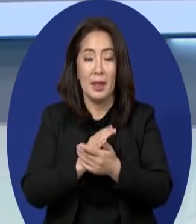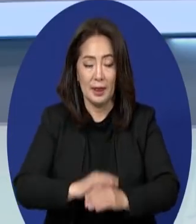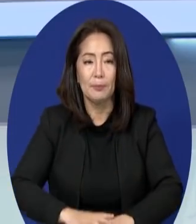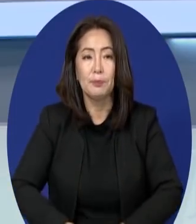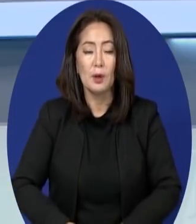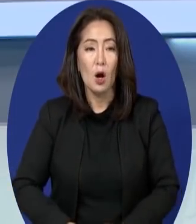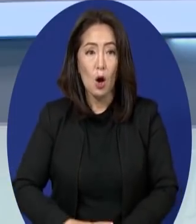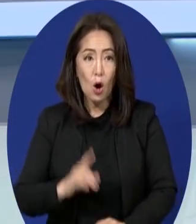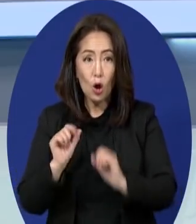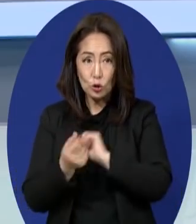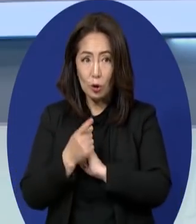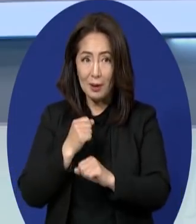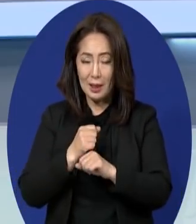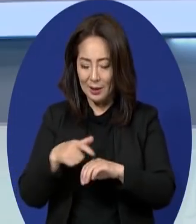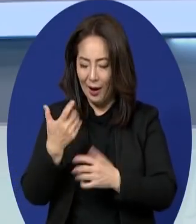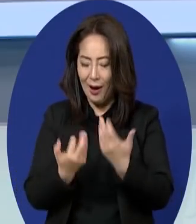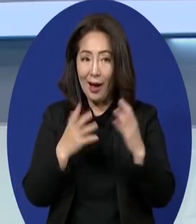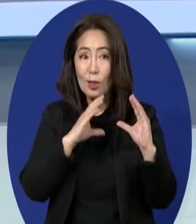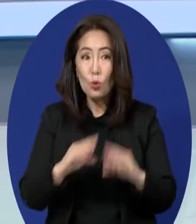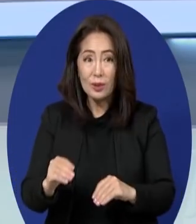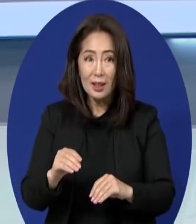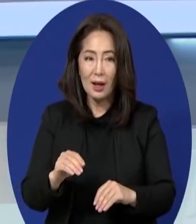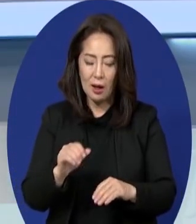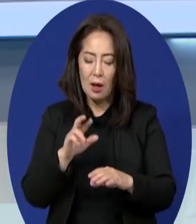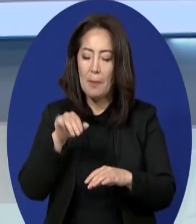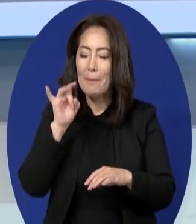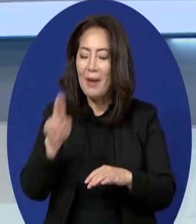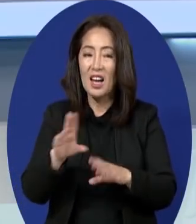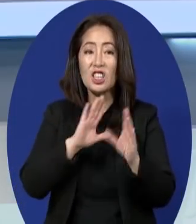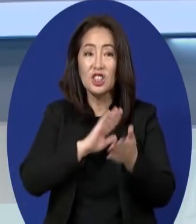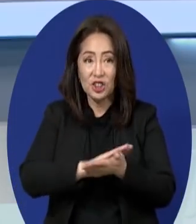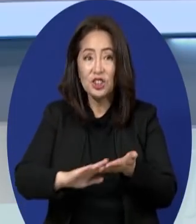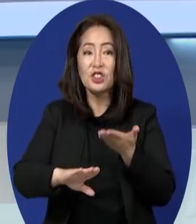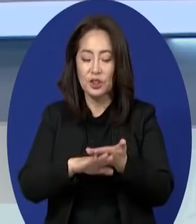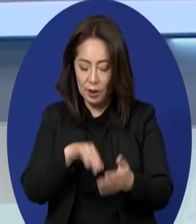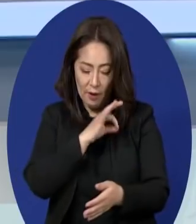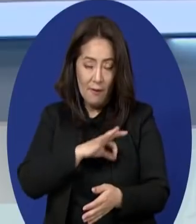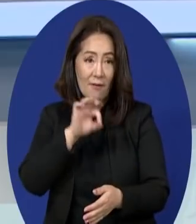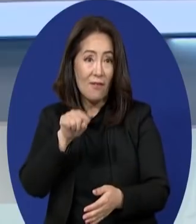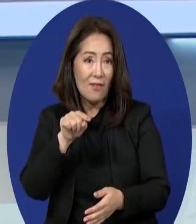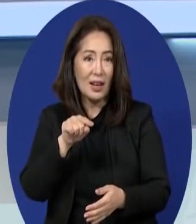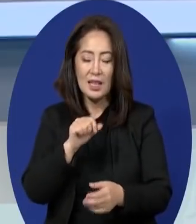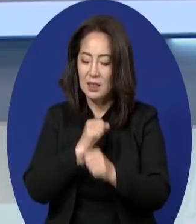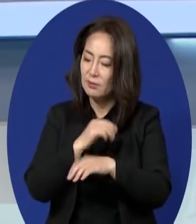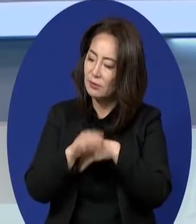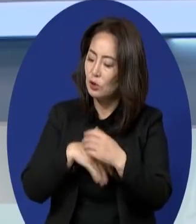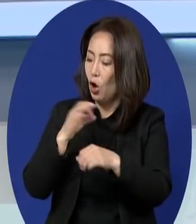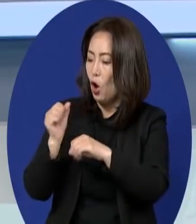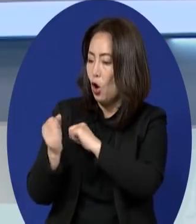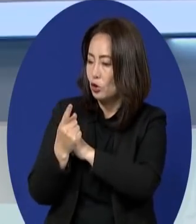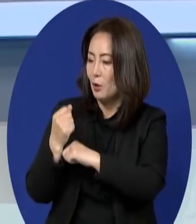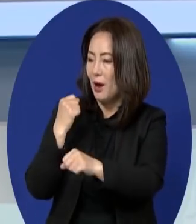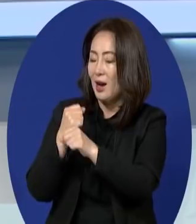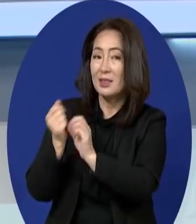Онцгой айлын албаа гал унтраах машины парк шинжилгээ хийлээ. Бүгд найрамдах Францусын засгийн газраас хэрэгжүүлж байгаа онцгой айлын албыг чадвархжуулах төслийн